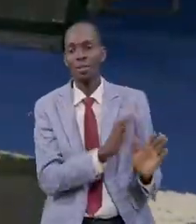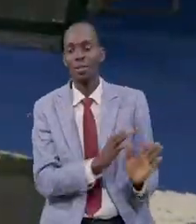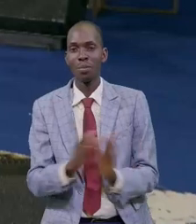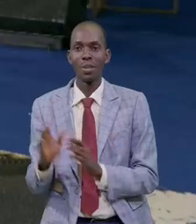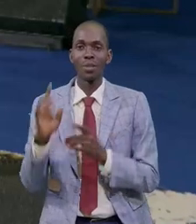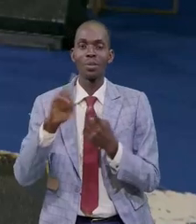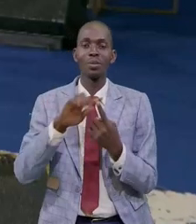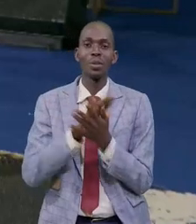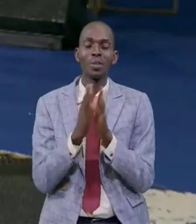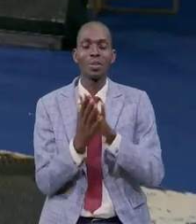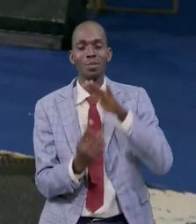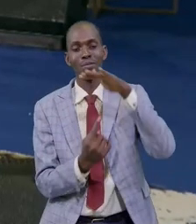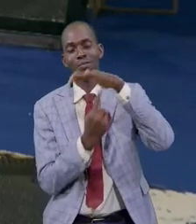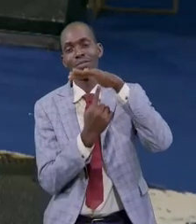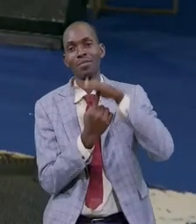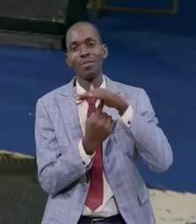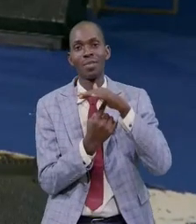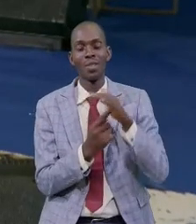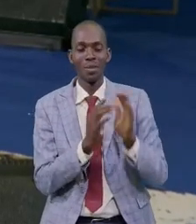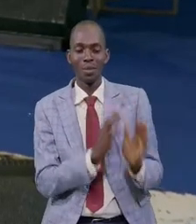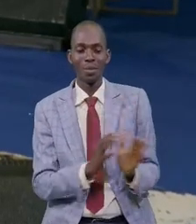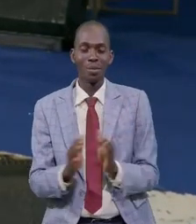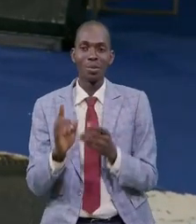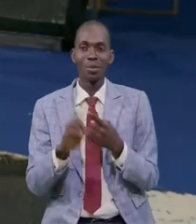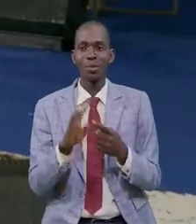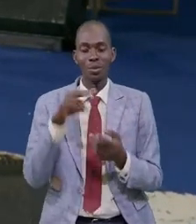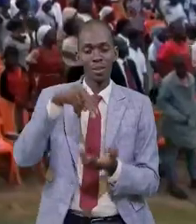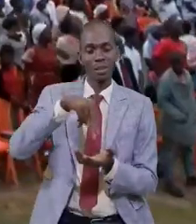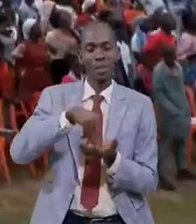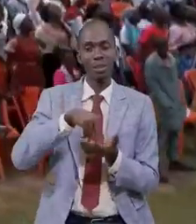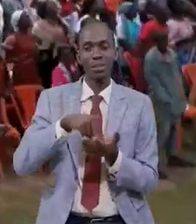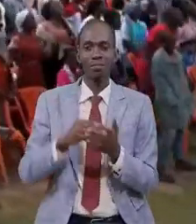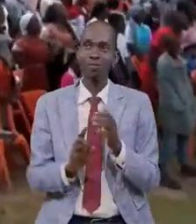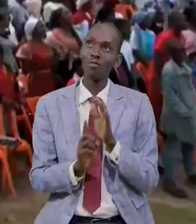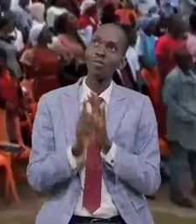impact conçu pour se